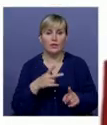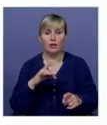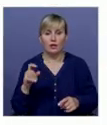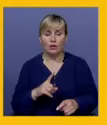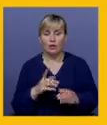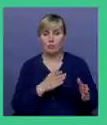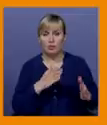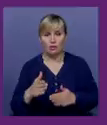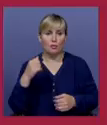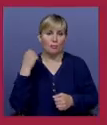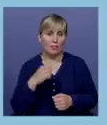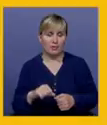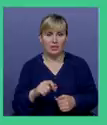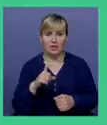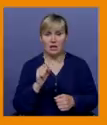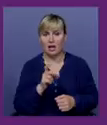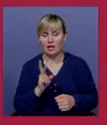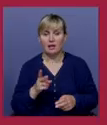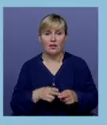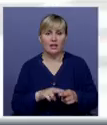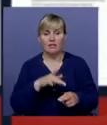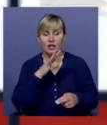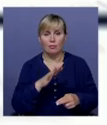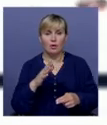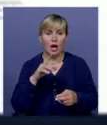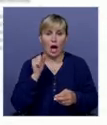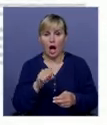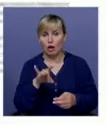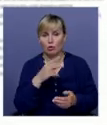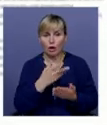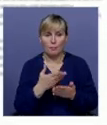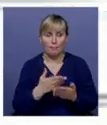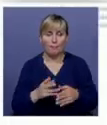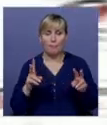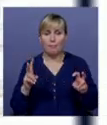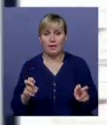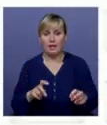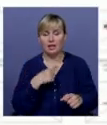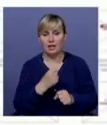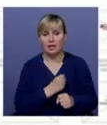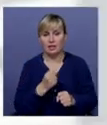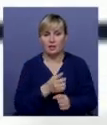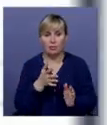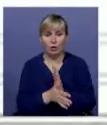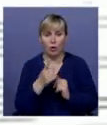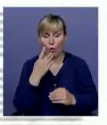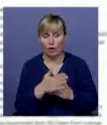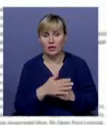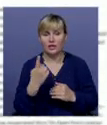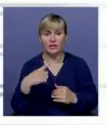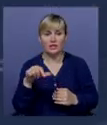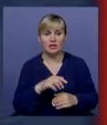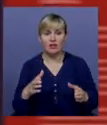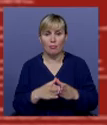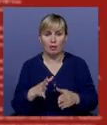подряд становится победителем «Hack Day». В этот раз Аружан представила проект по брендингу. Говорит, на разработку ушло около недели. В команде